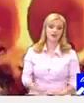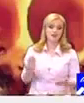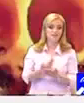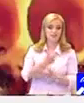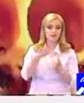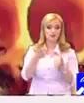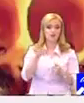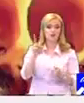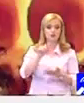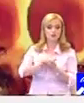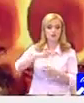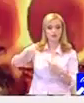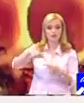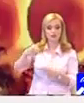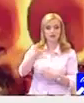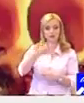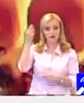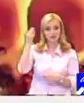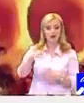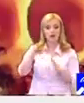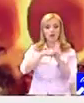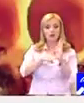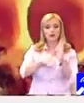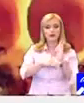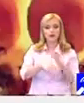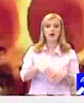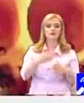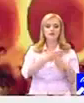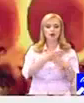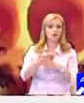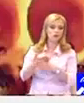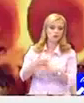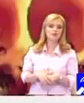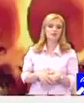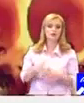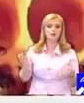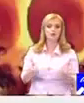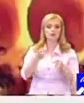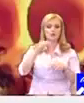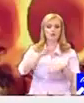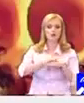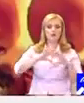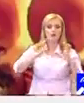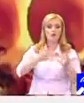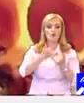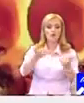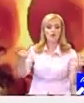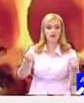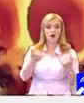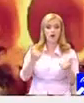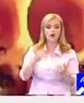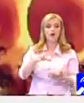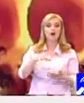Vești bune pentru antreprenorii din Republica Moldova. Programul de granturi PAC 2, inițiat cu sprijinul Băncii Mondiale, oferă acum finanțare și